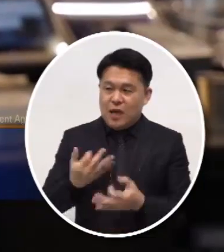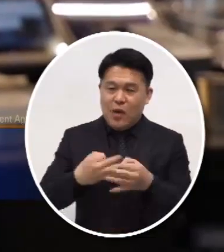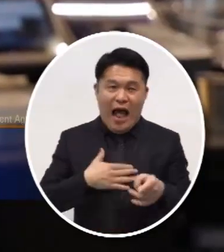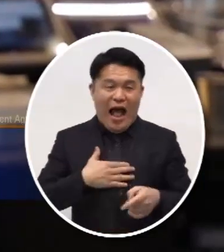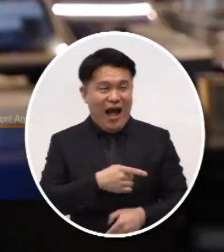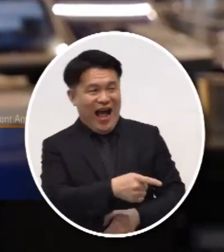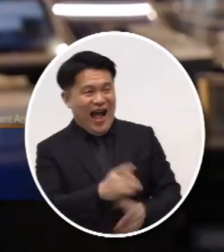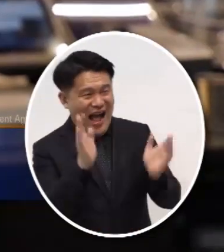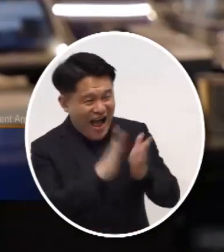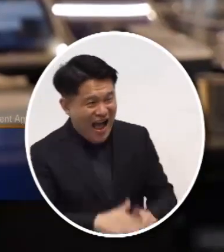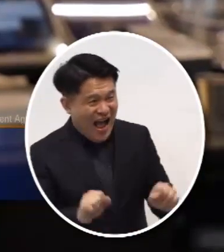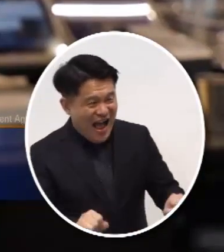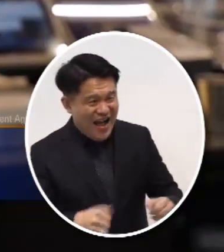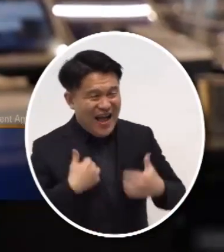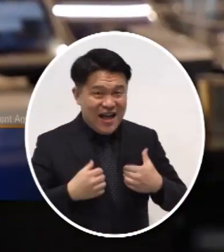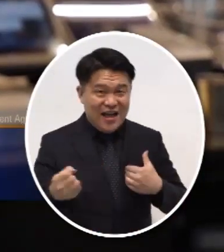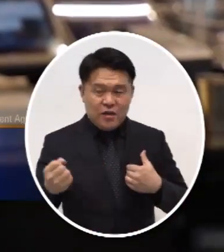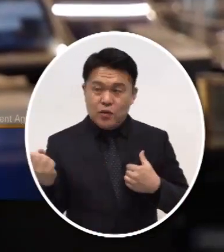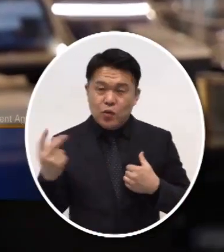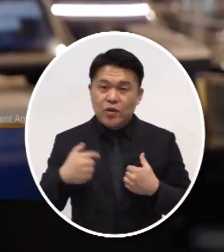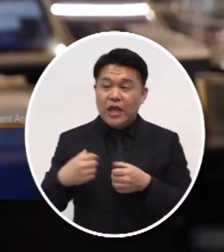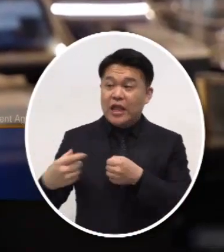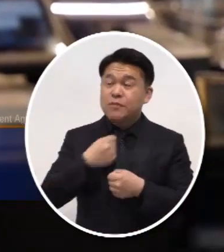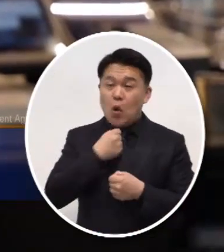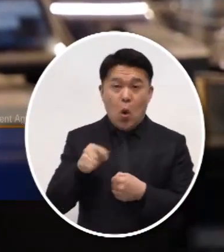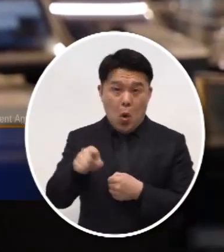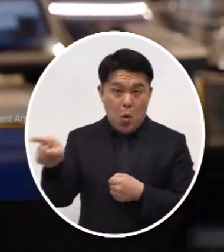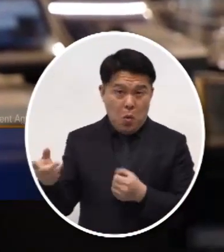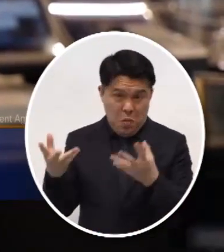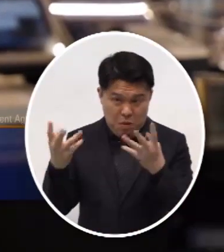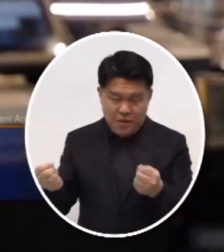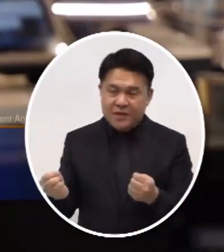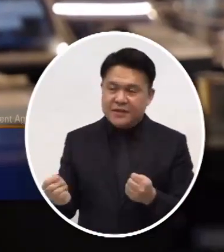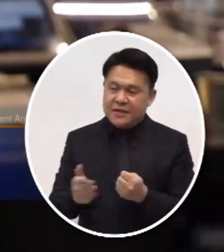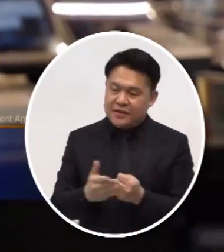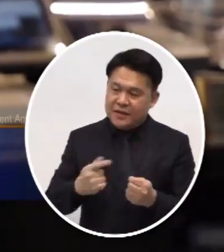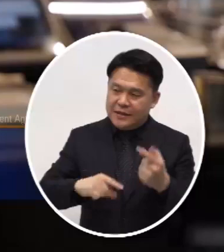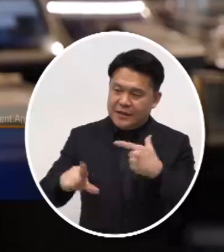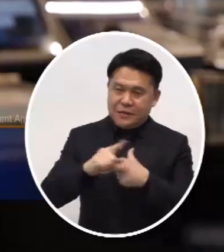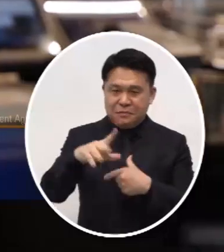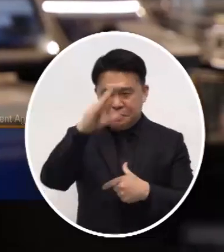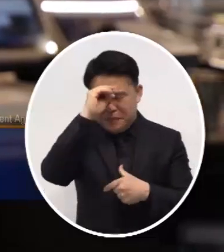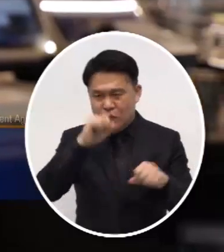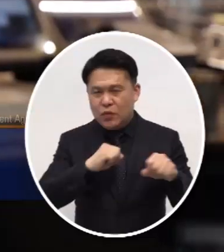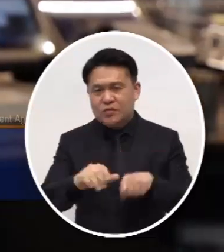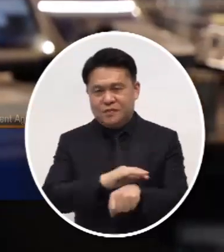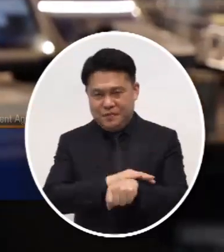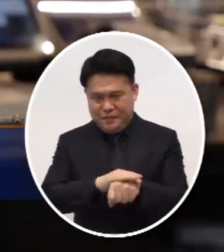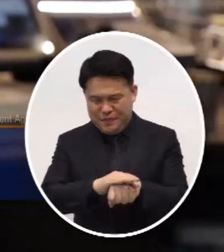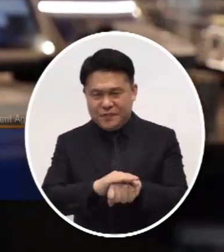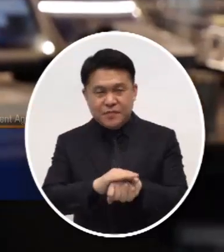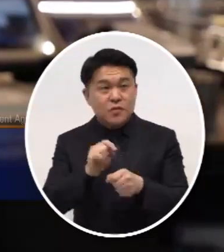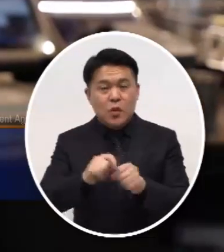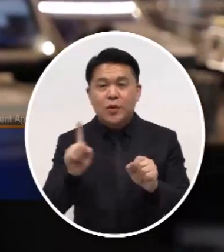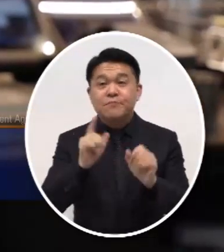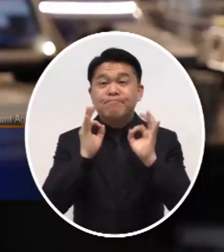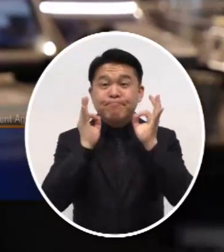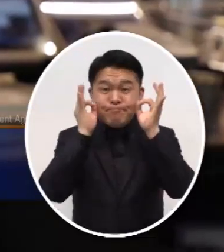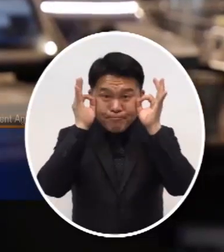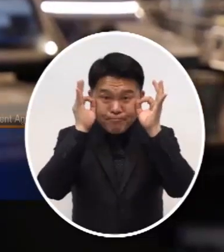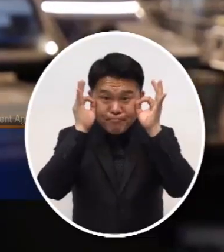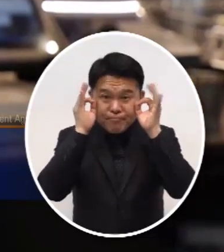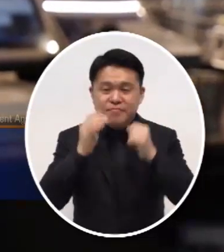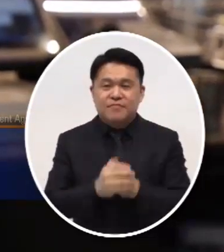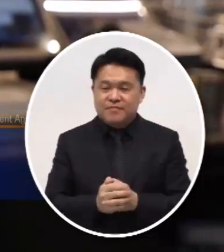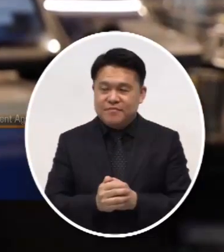저를 많이 알아봐 주시고 저와 대화를 하고 싶어 하시더라고요. 그래서 제가 좀 더 좋은 본보기가